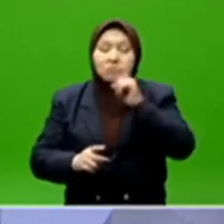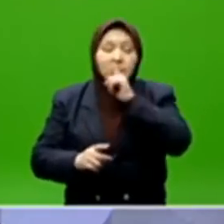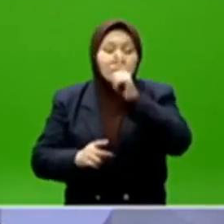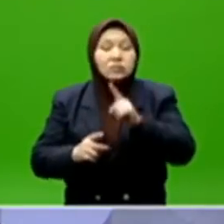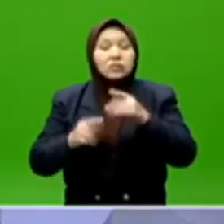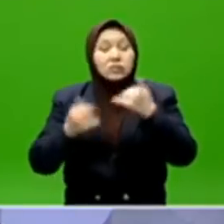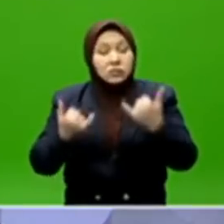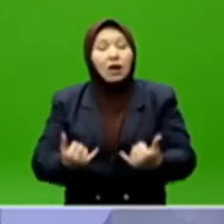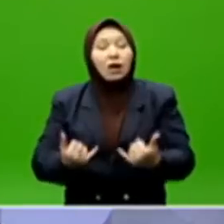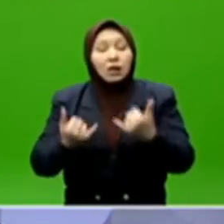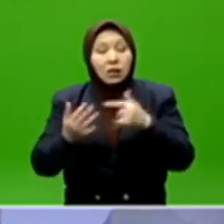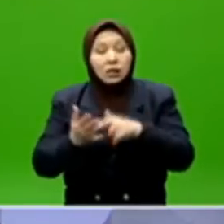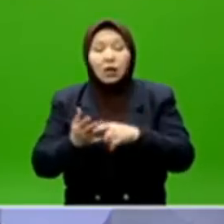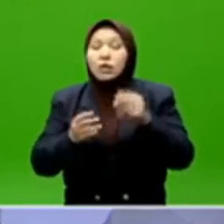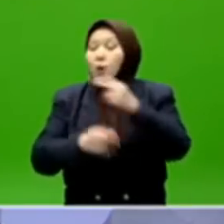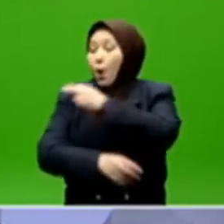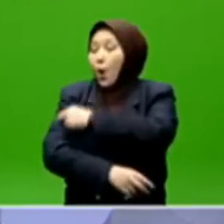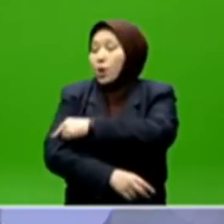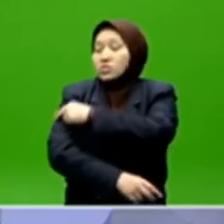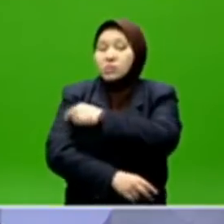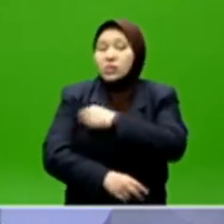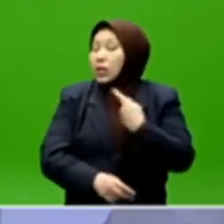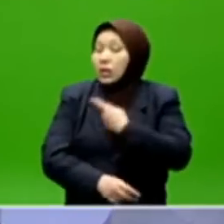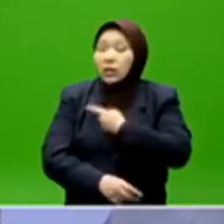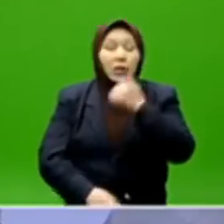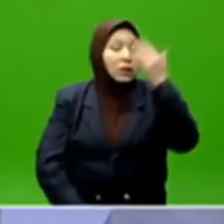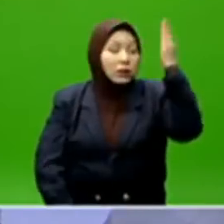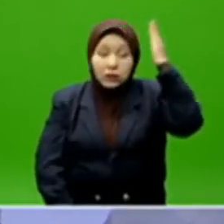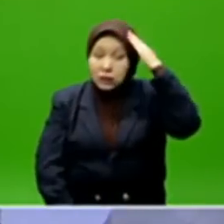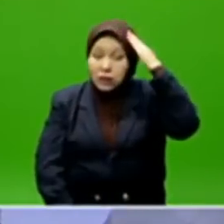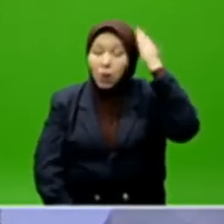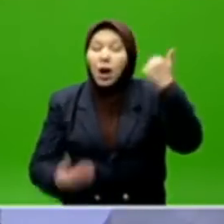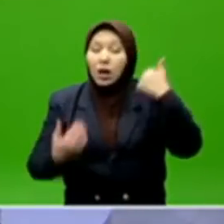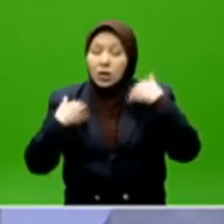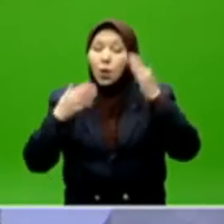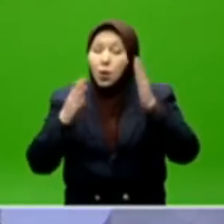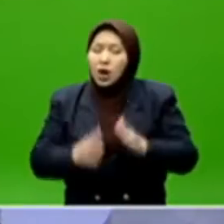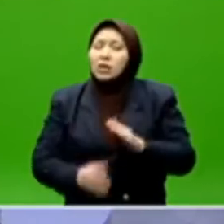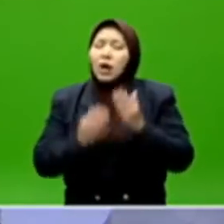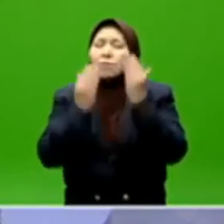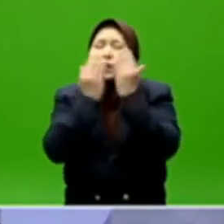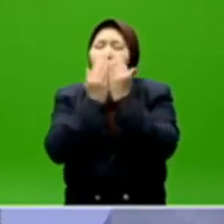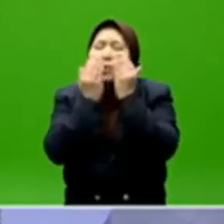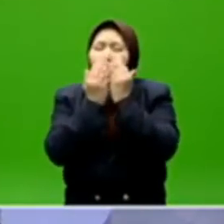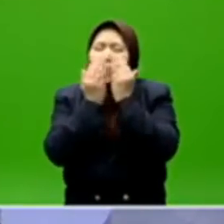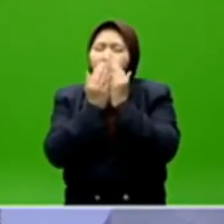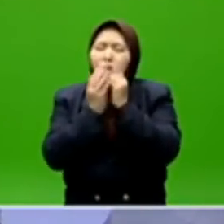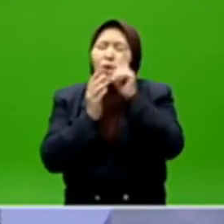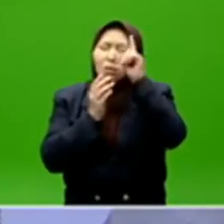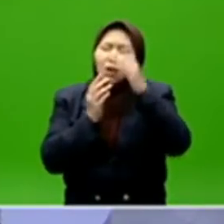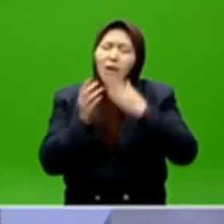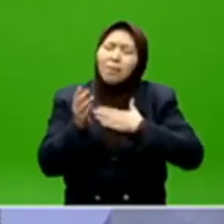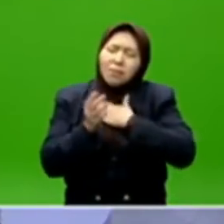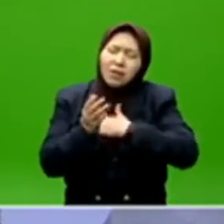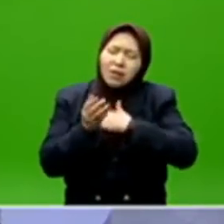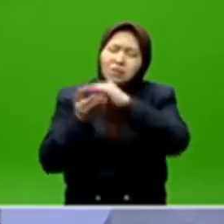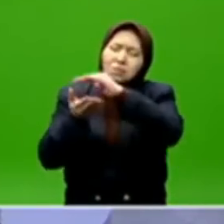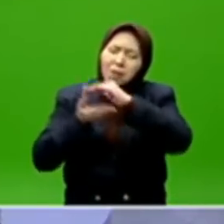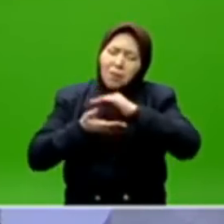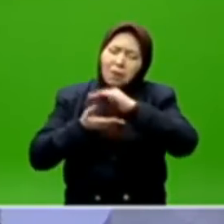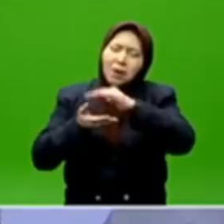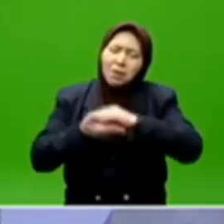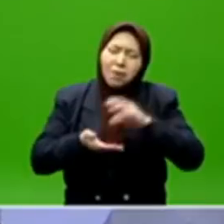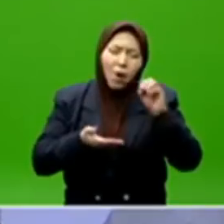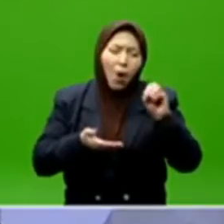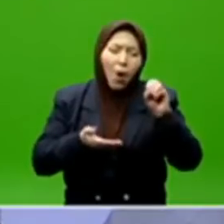ini di hospital-hospital, kita tahu bahawa ada orang yang memang berdoa begitu, ya Allah tolong bekalkan tong